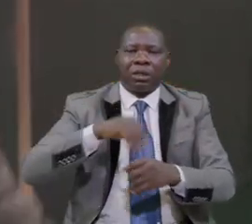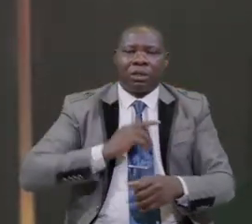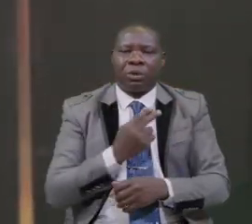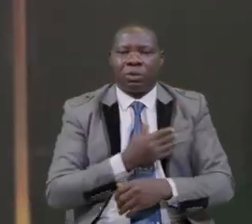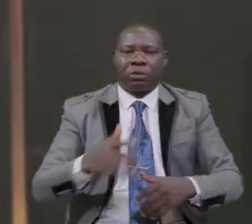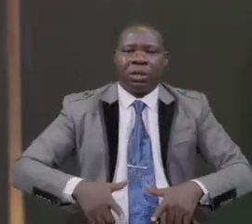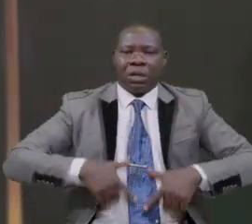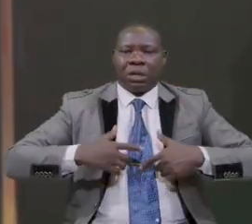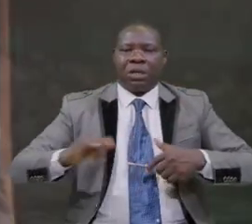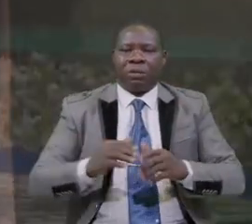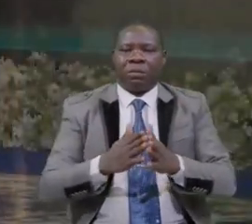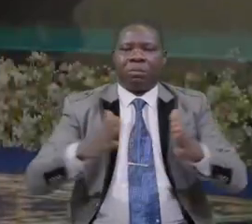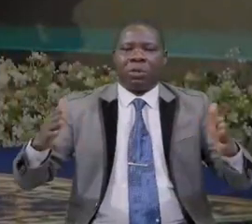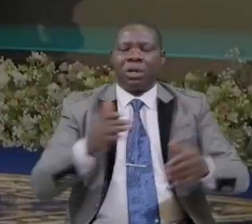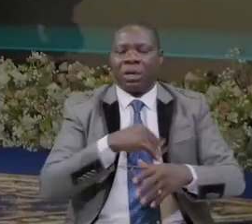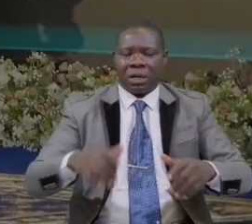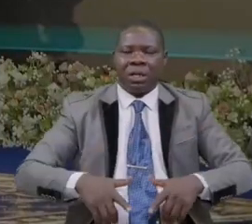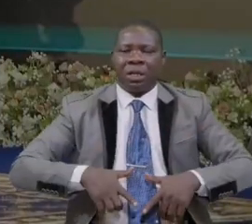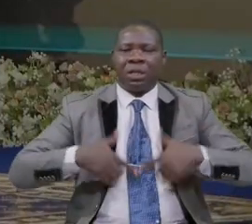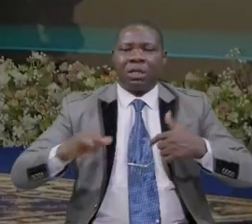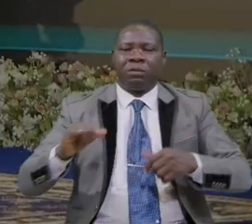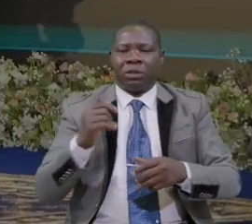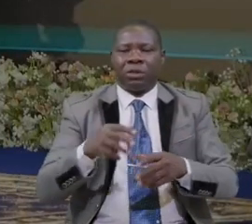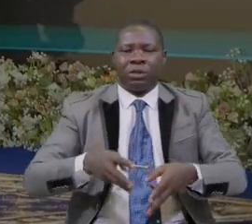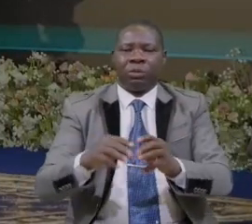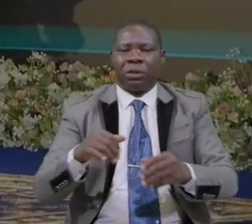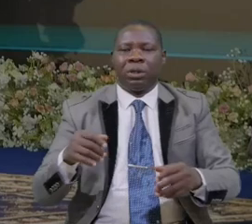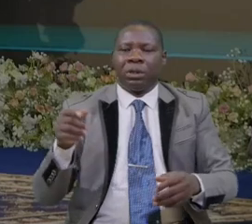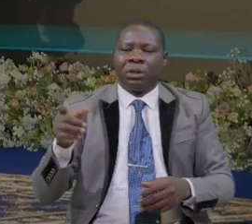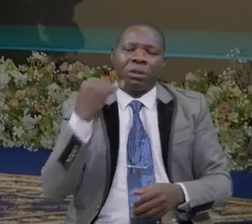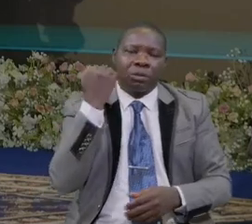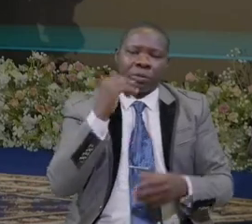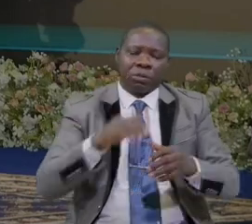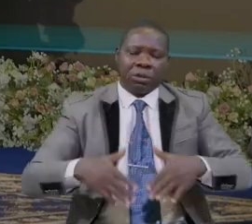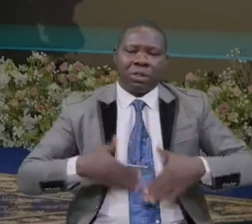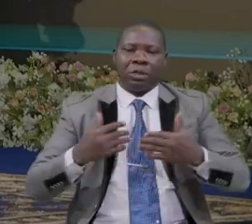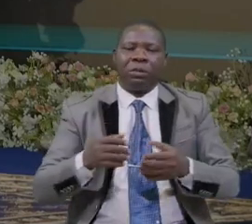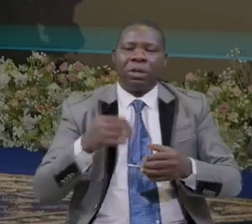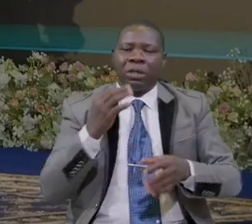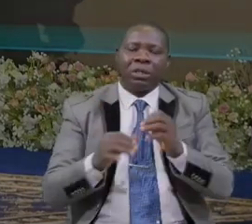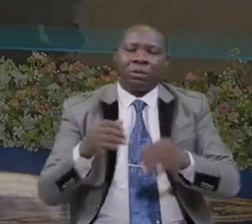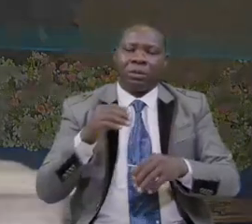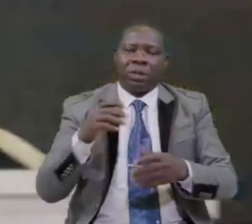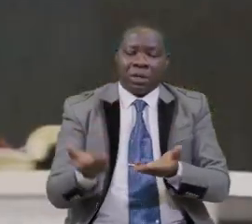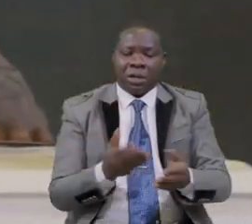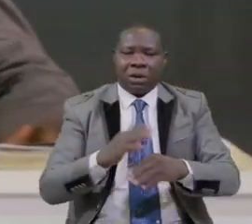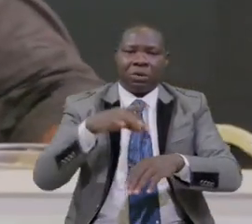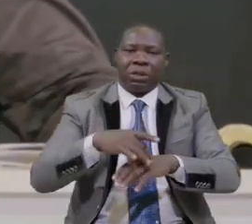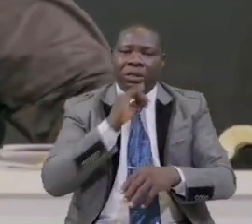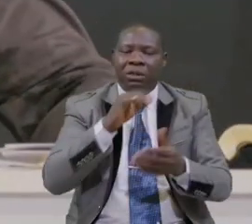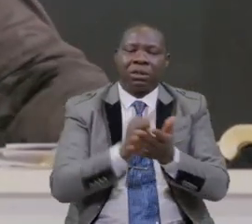Étant grand en nous, vivant tel qu'il doit vivre, s'il était sur la terre, vivant en nous, et cette